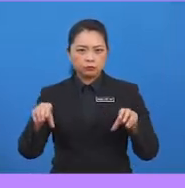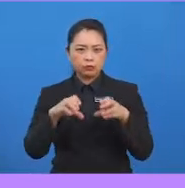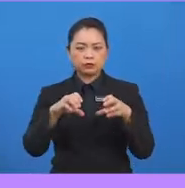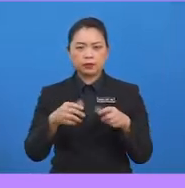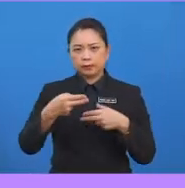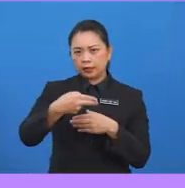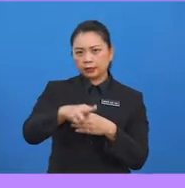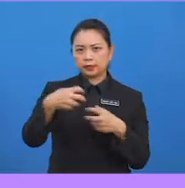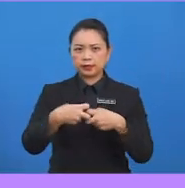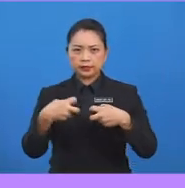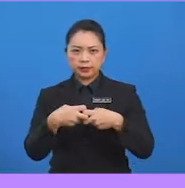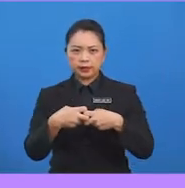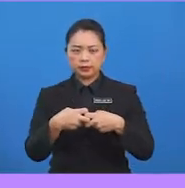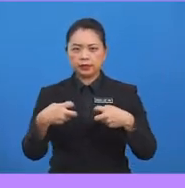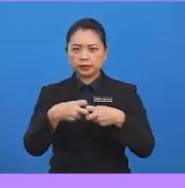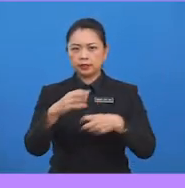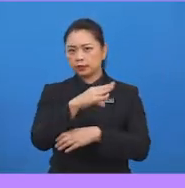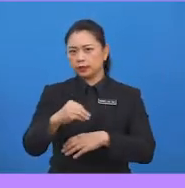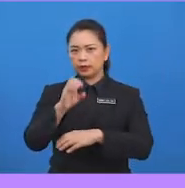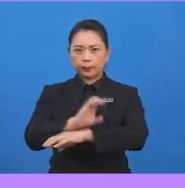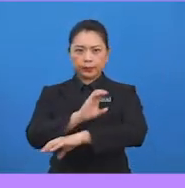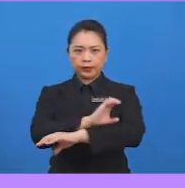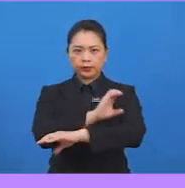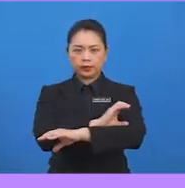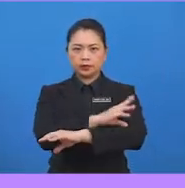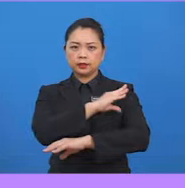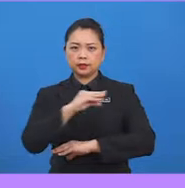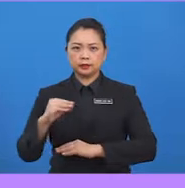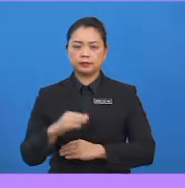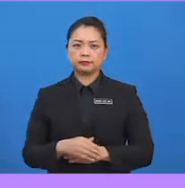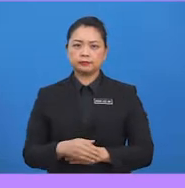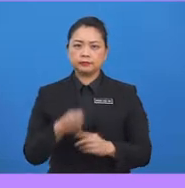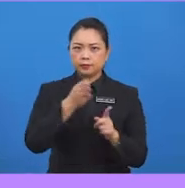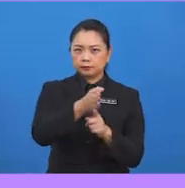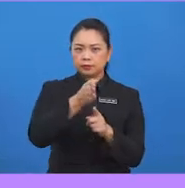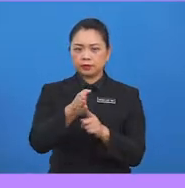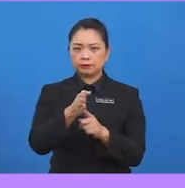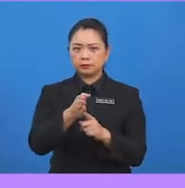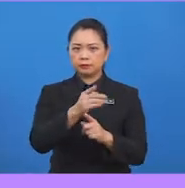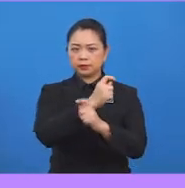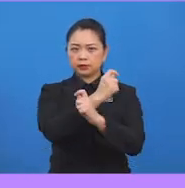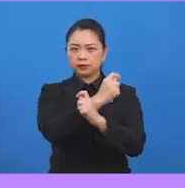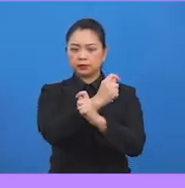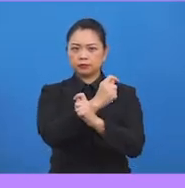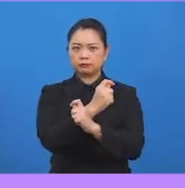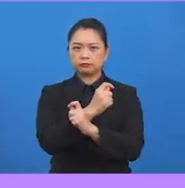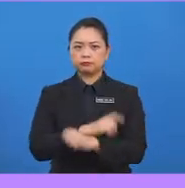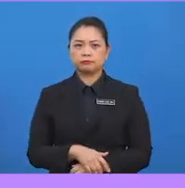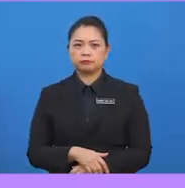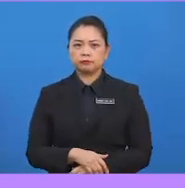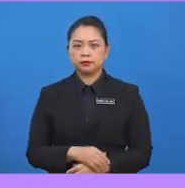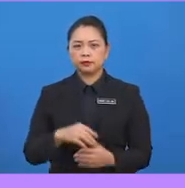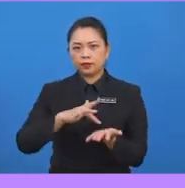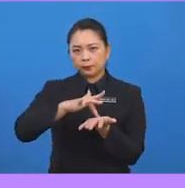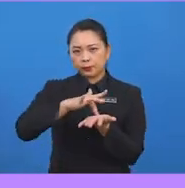penghantaran elektrik, elektronik dan komputer serta dalam bidang pertahanan. Dalam bidang